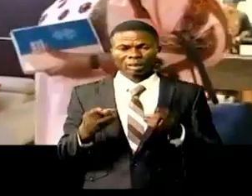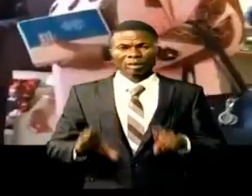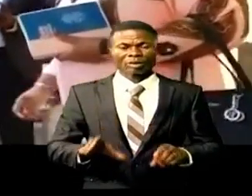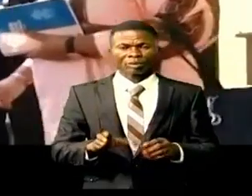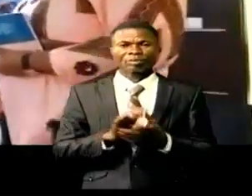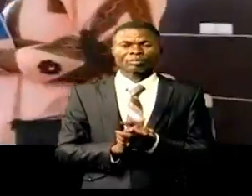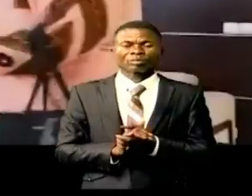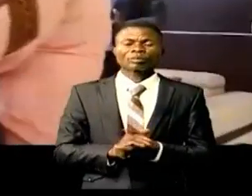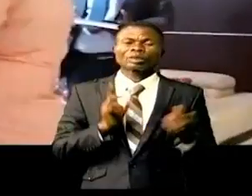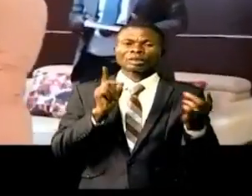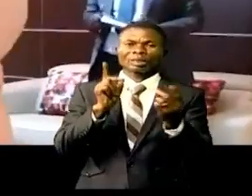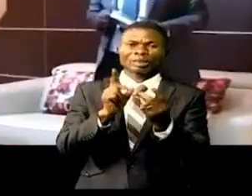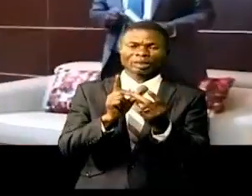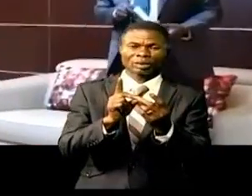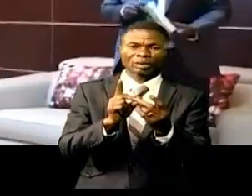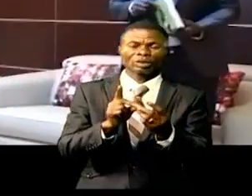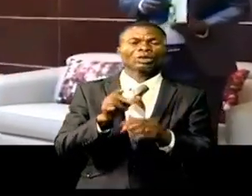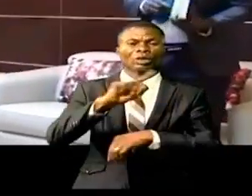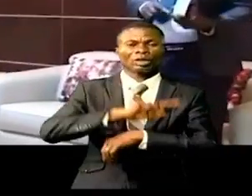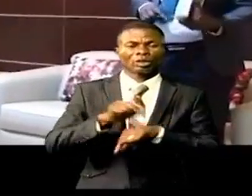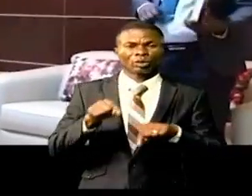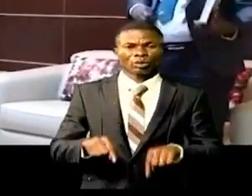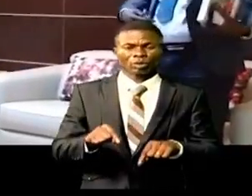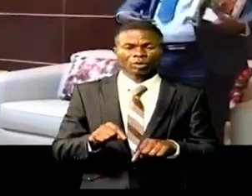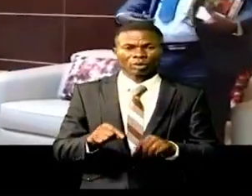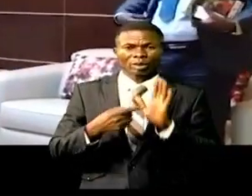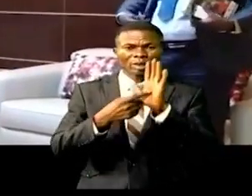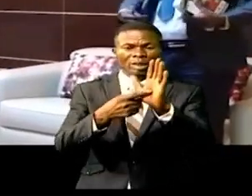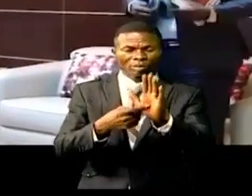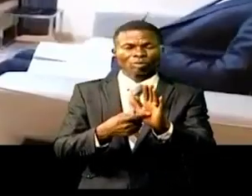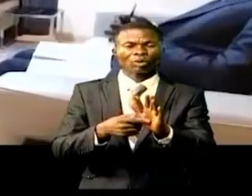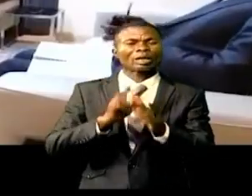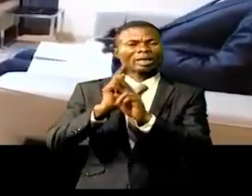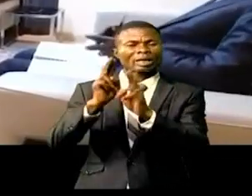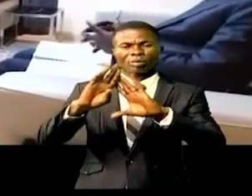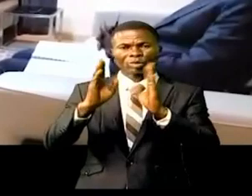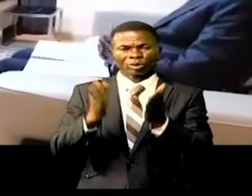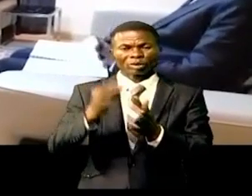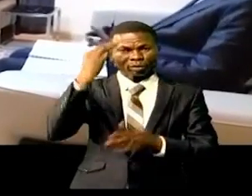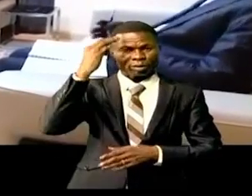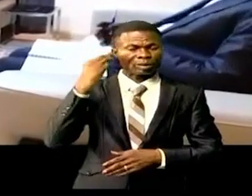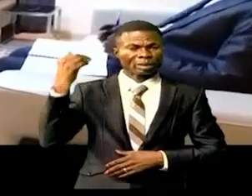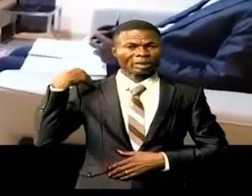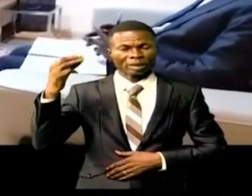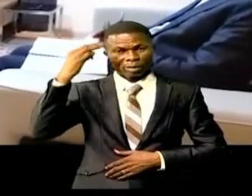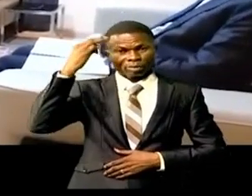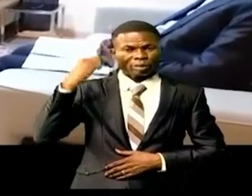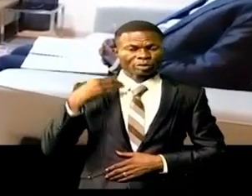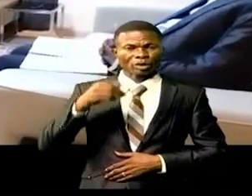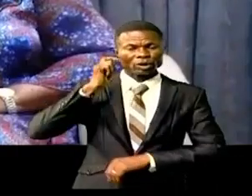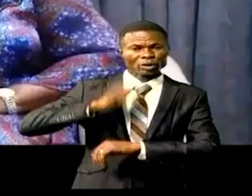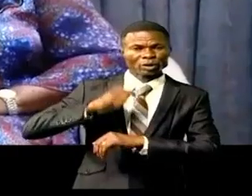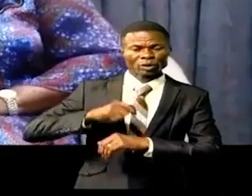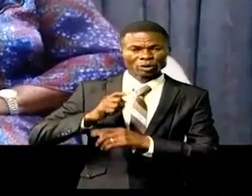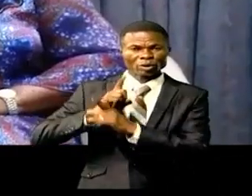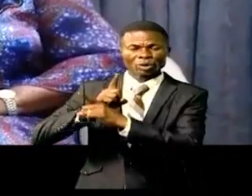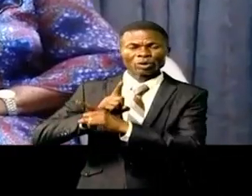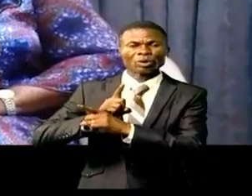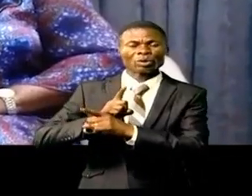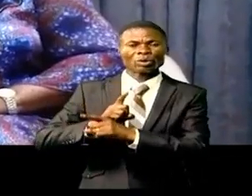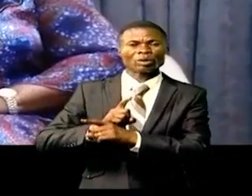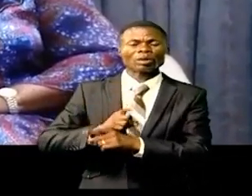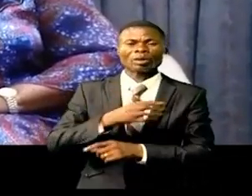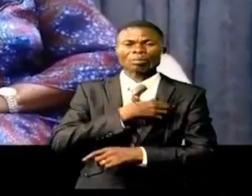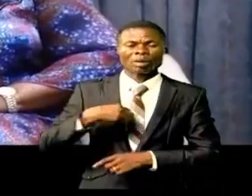Temesan Napond a saisi cette occasion pour présenter ses civilités à la ministre d'État, ministre de la Justice et garde des Sceaux,